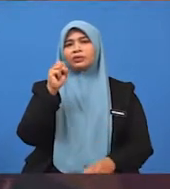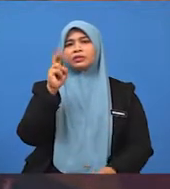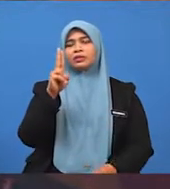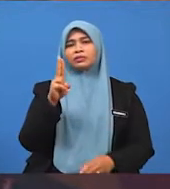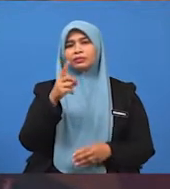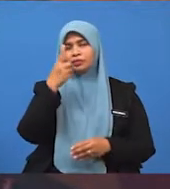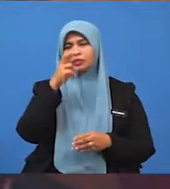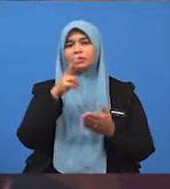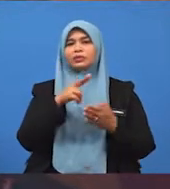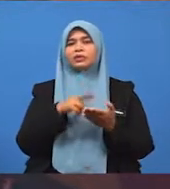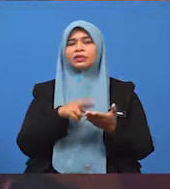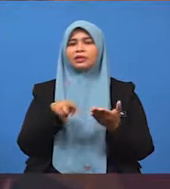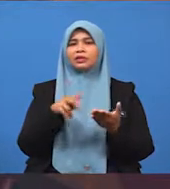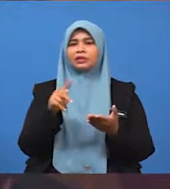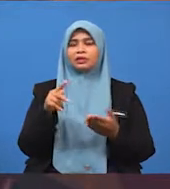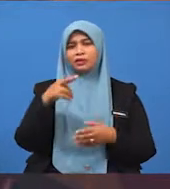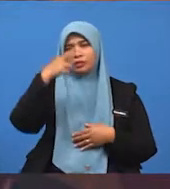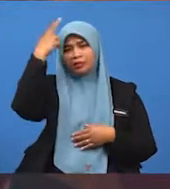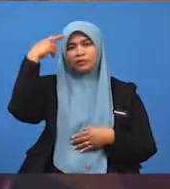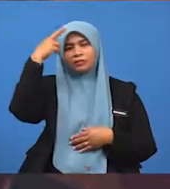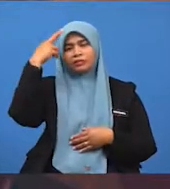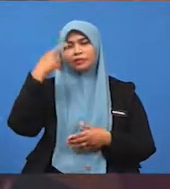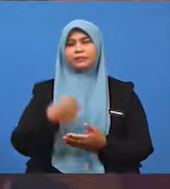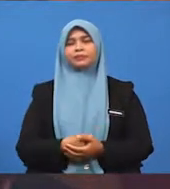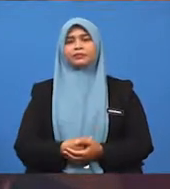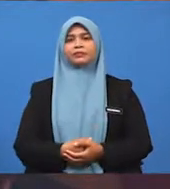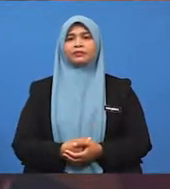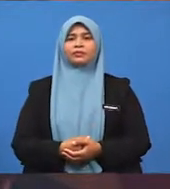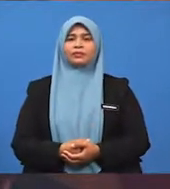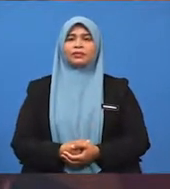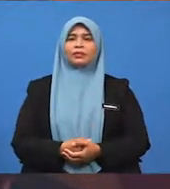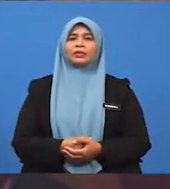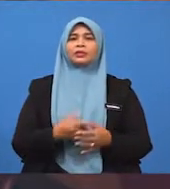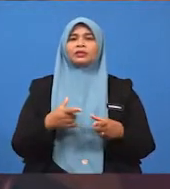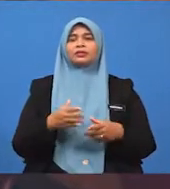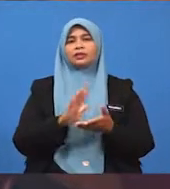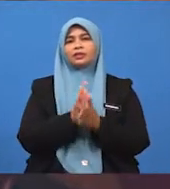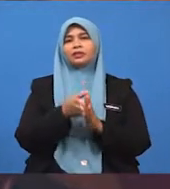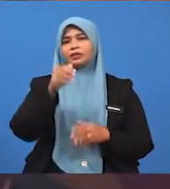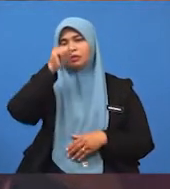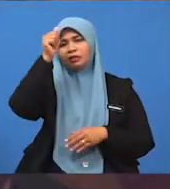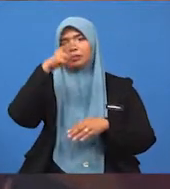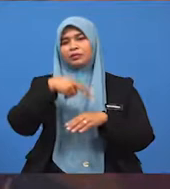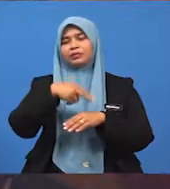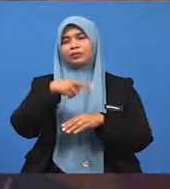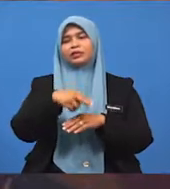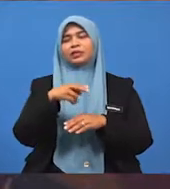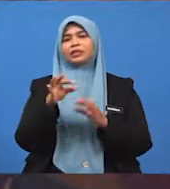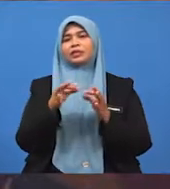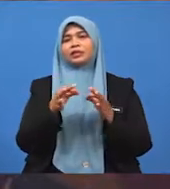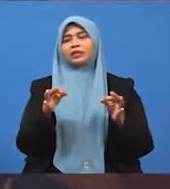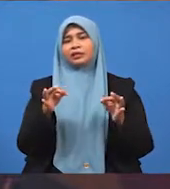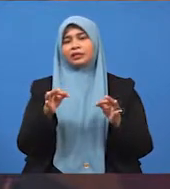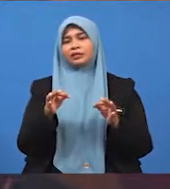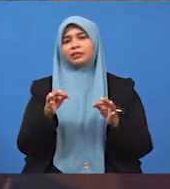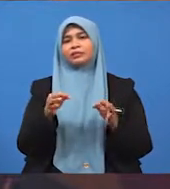menurunkan ayat berkaitan persoalan itu untuk menangkis cobaan mereka mencabar dan merendah-rendahkan